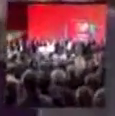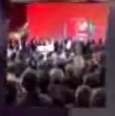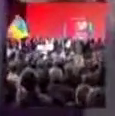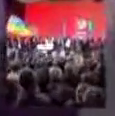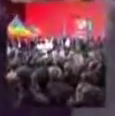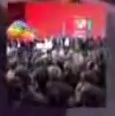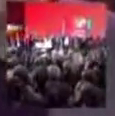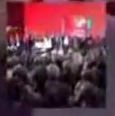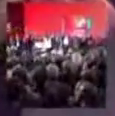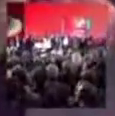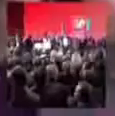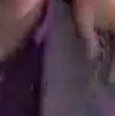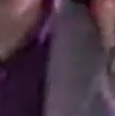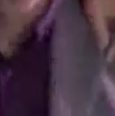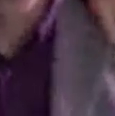s